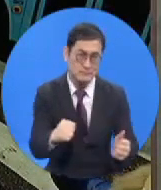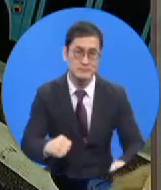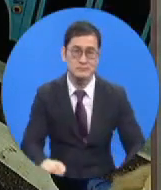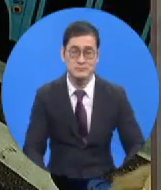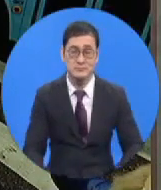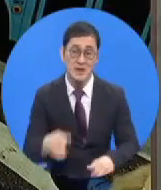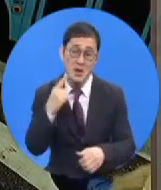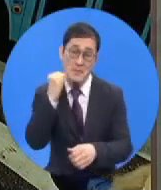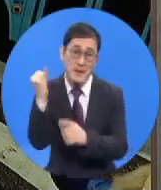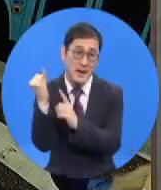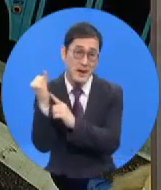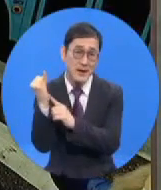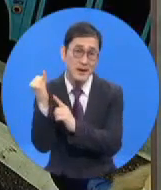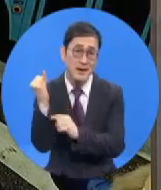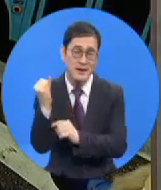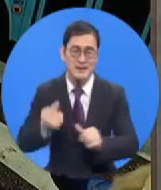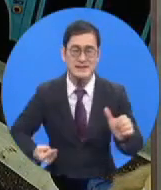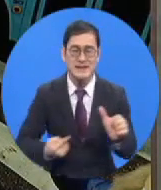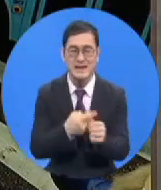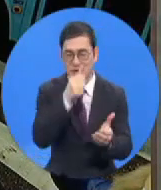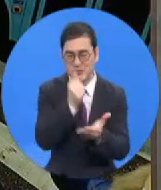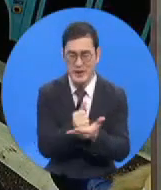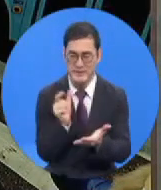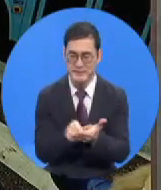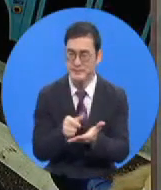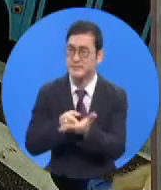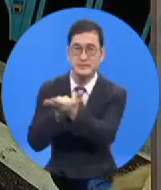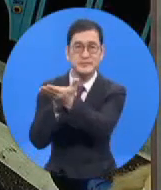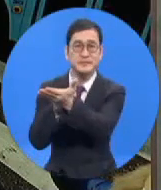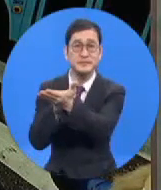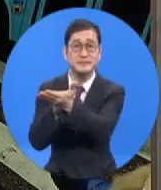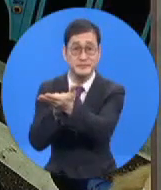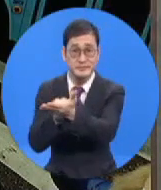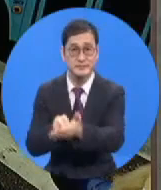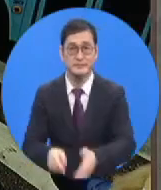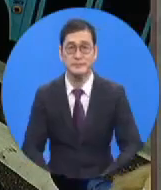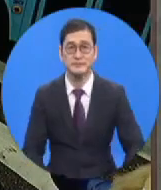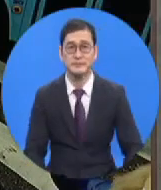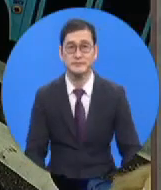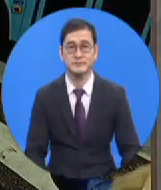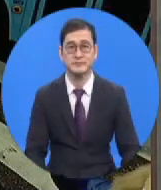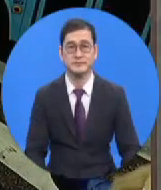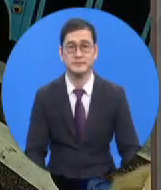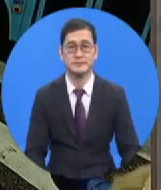양모에게 주된 범죄로 살인 혐의를 적용하겠다. 이렇게 어제 밝혔습니다.